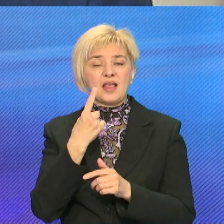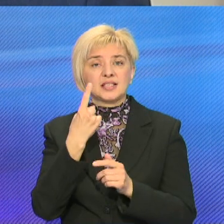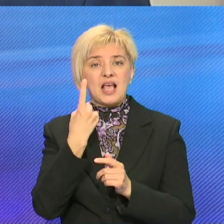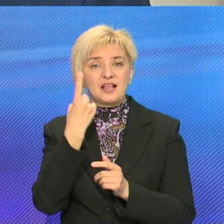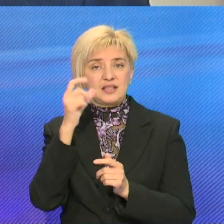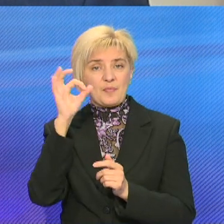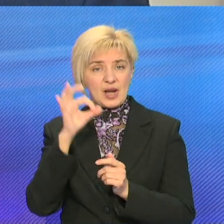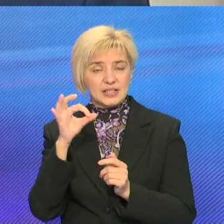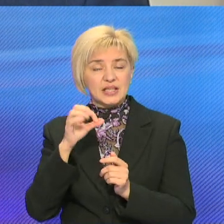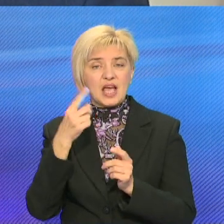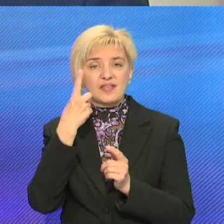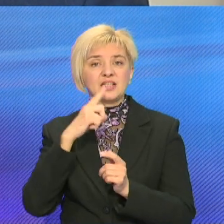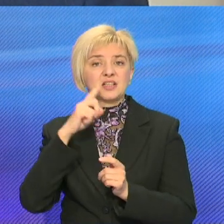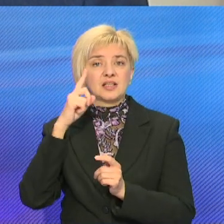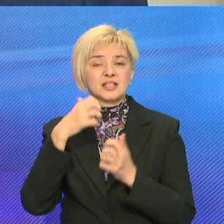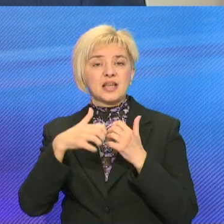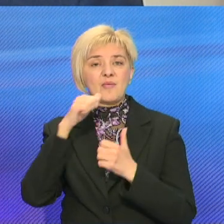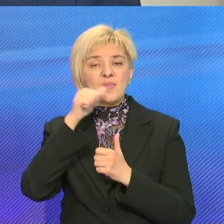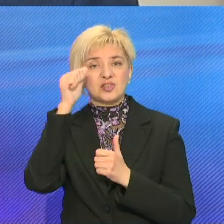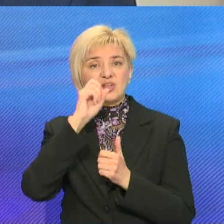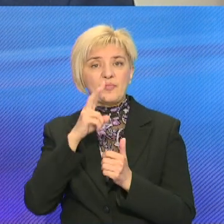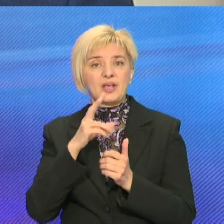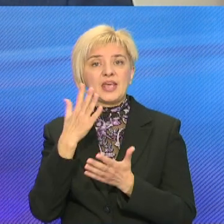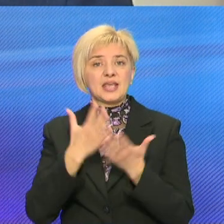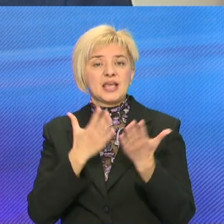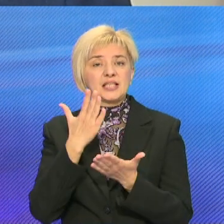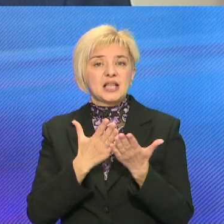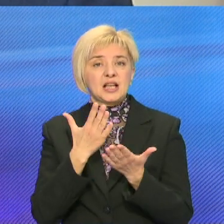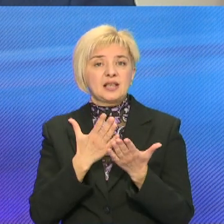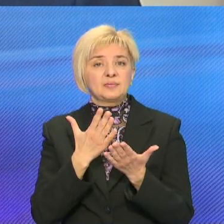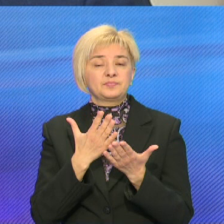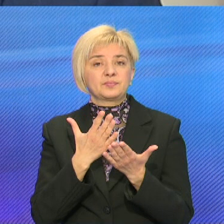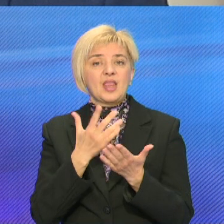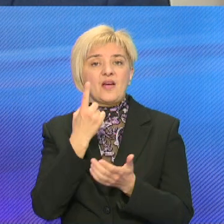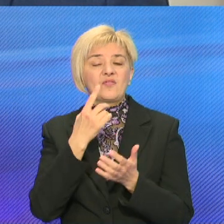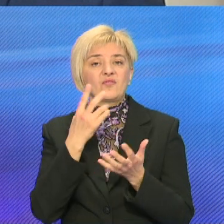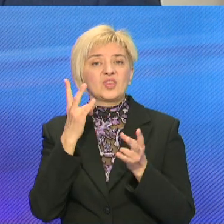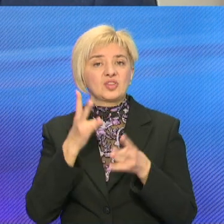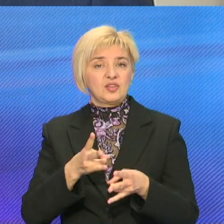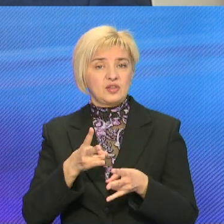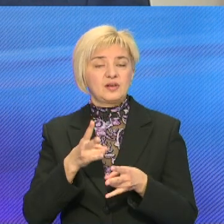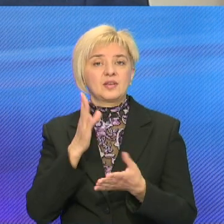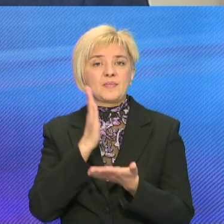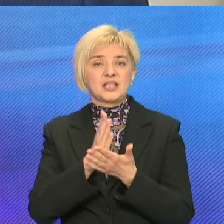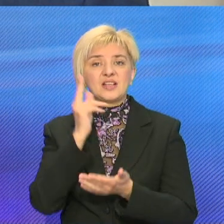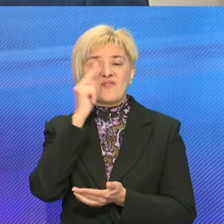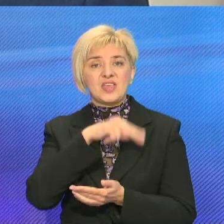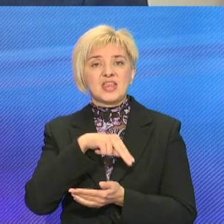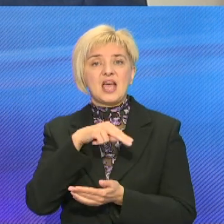плата, если в несчастном случае имеется вина нанимателя. Аналогично в случае